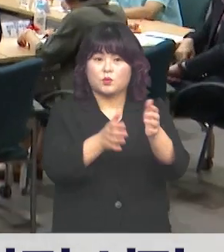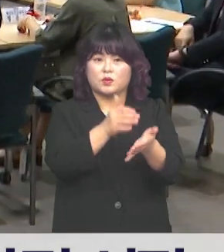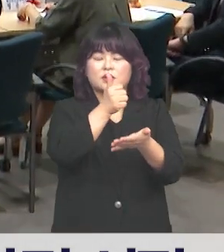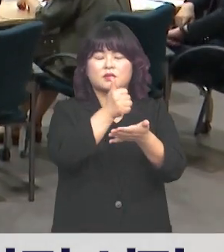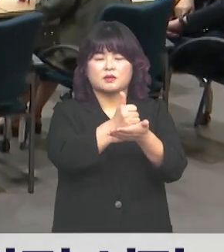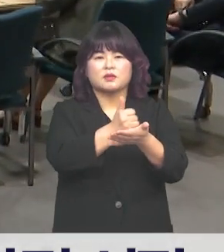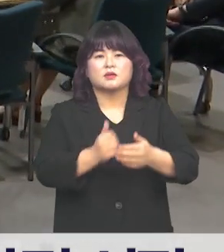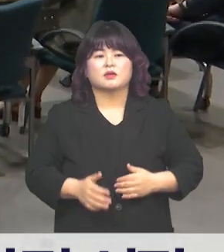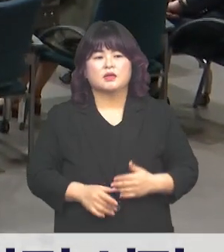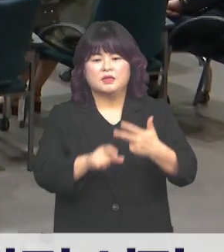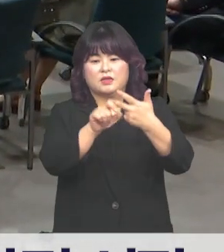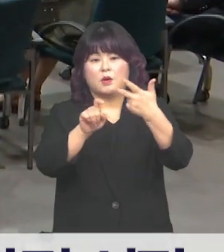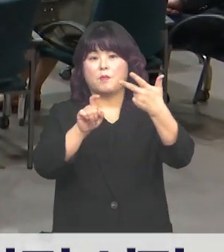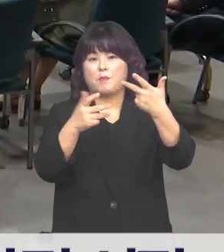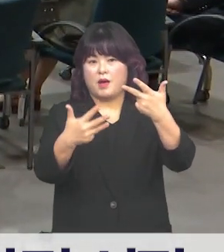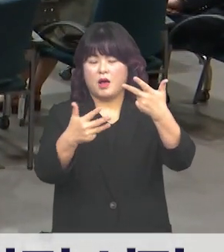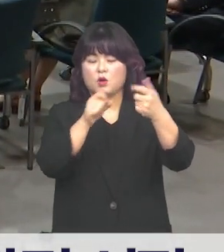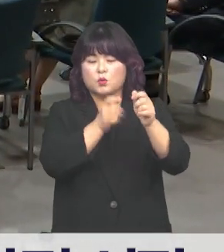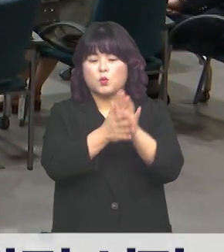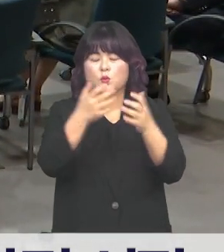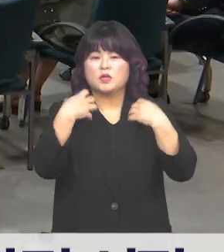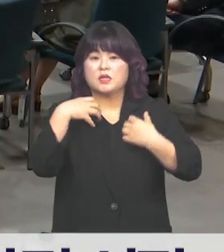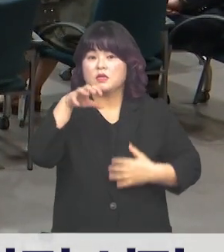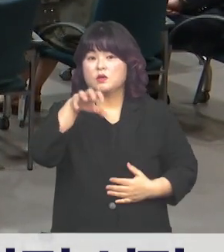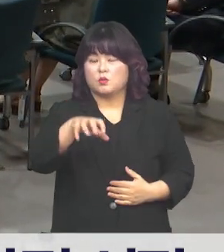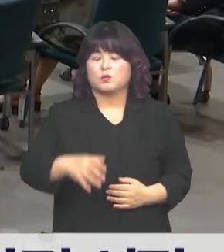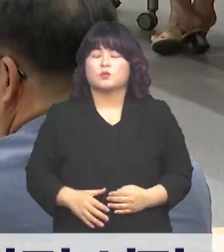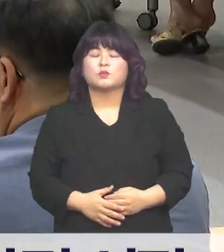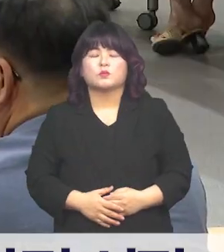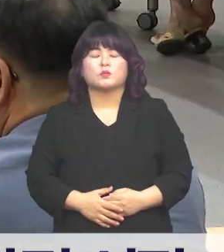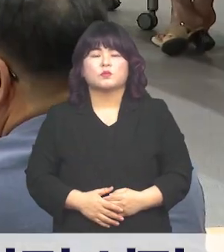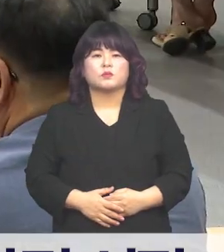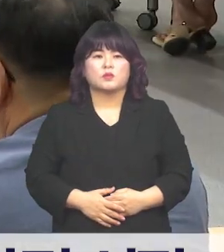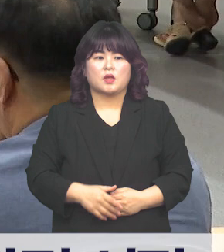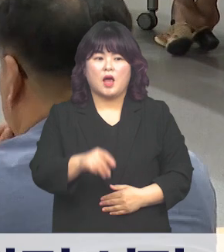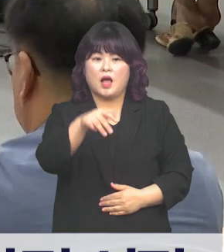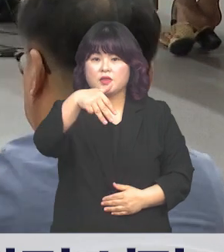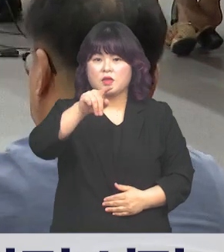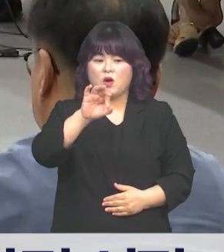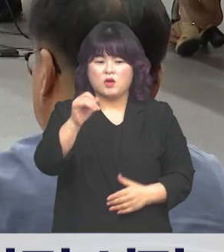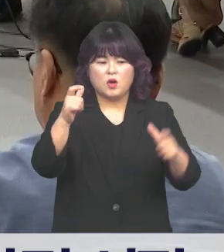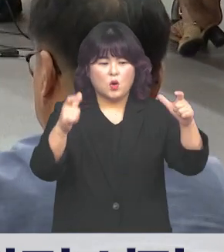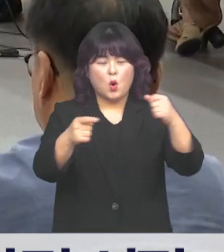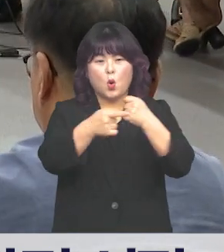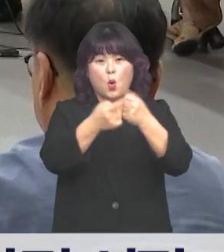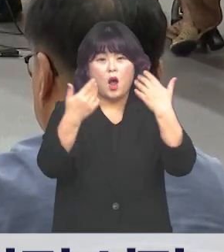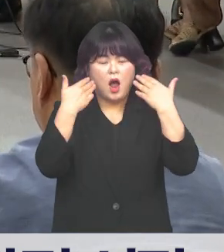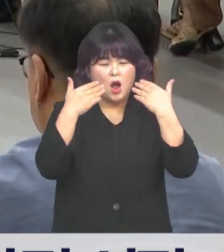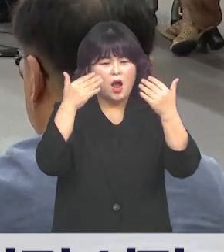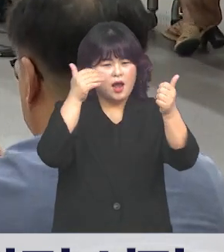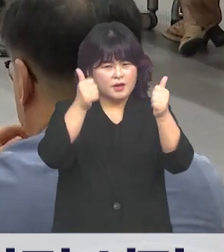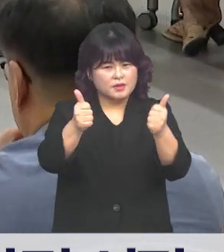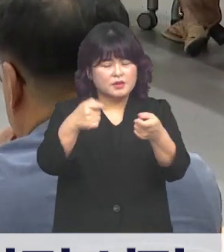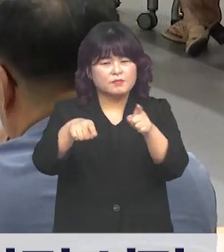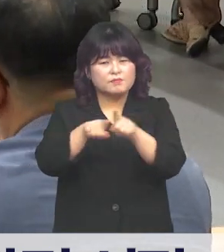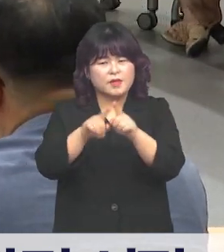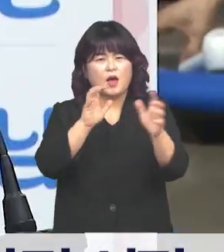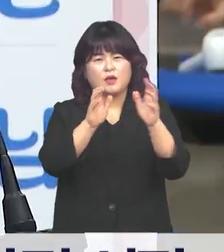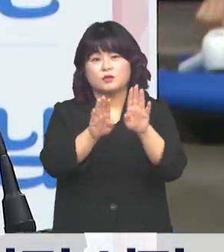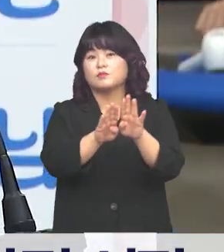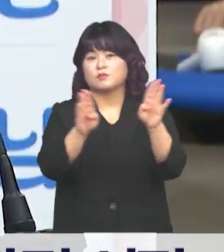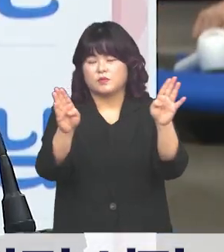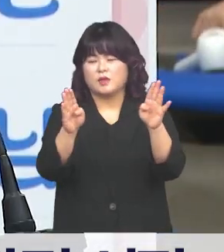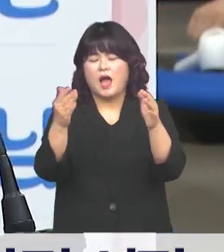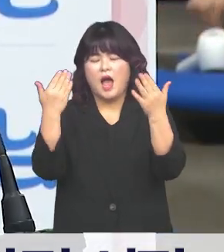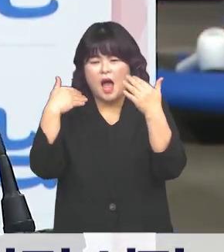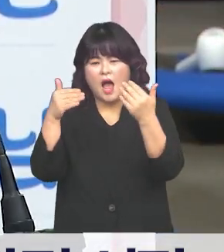이상일 용인 특례시장은 지난 8일 시청 비전홀에서 처인구 초등학교 28개교 교장들과 간담회를